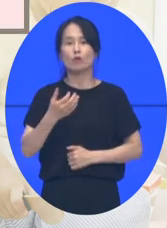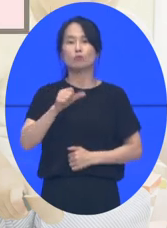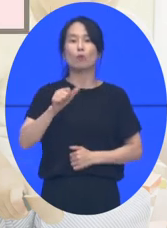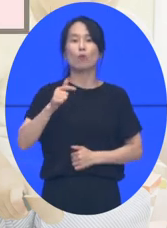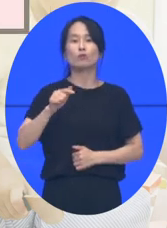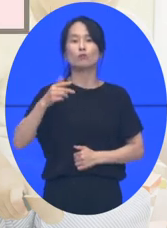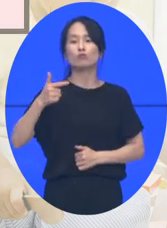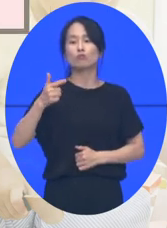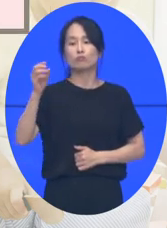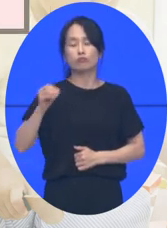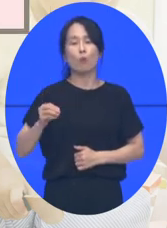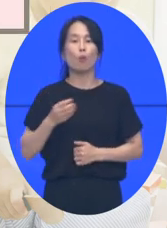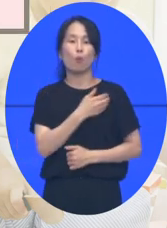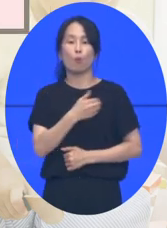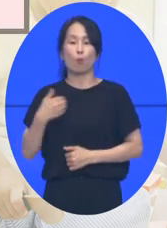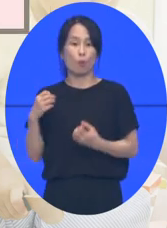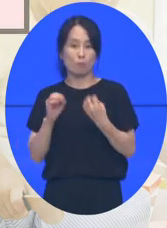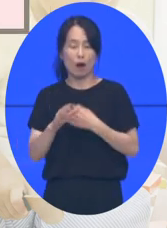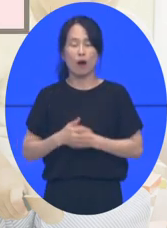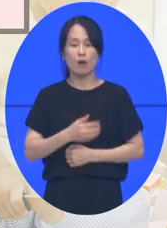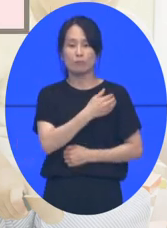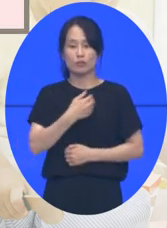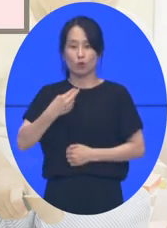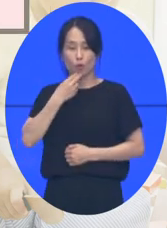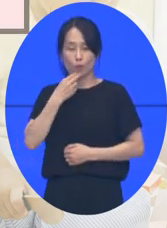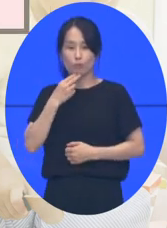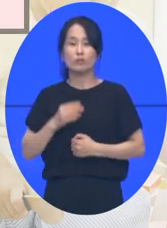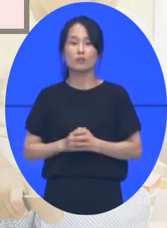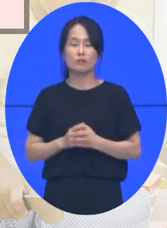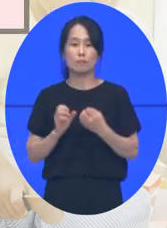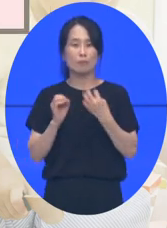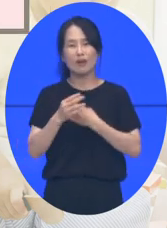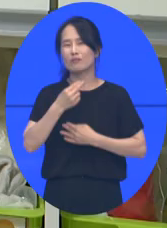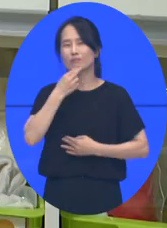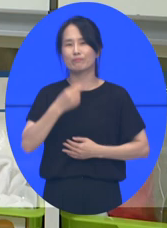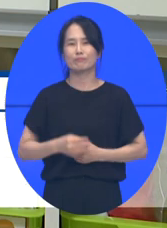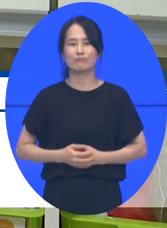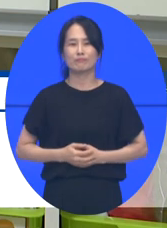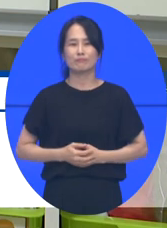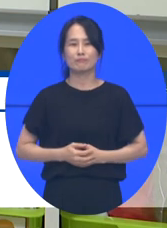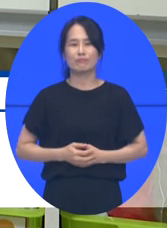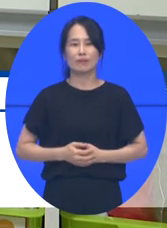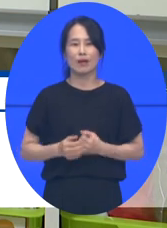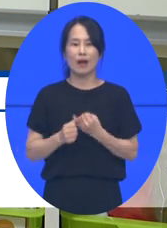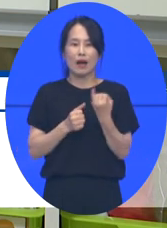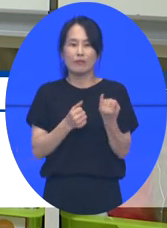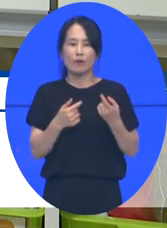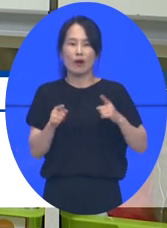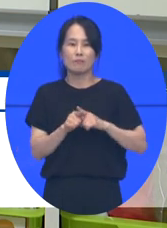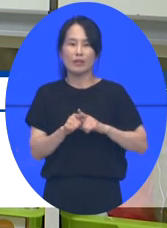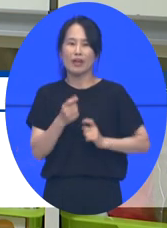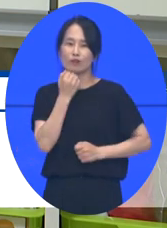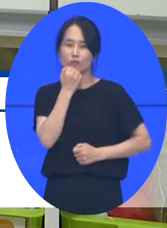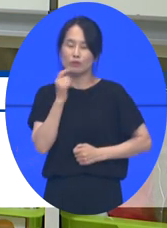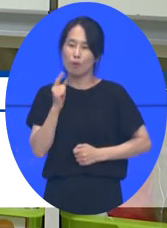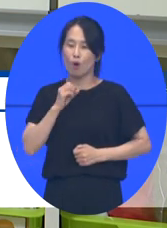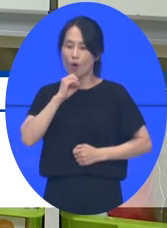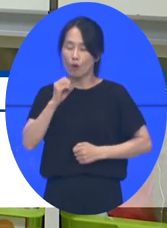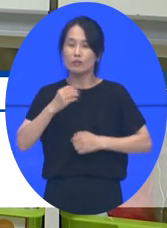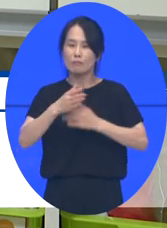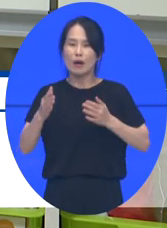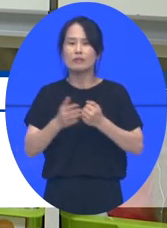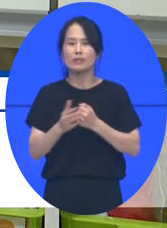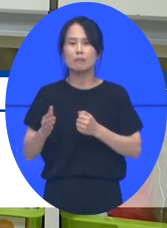95.6%의 만족도를 기록. 특히 만족하지 않는다고 응답한 부모는 없었습니다. 그 와이프하고도 둘이 웃으면서 이제